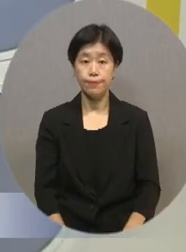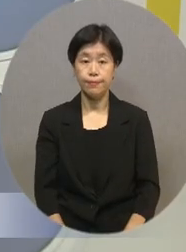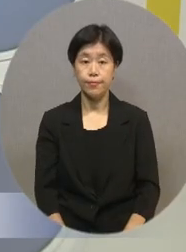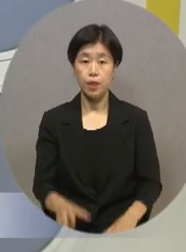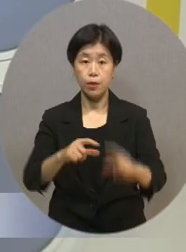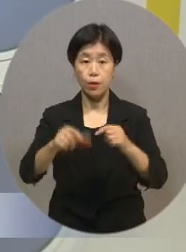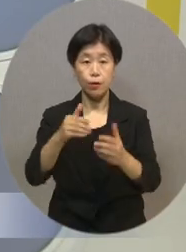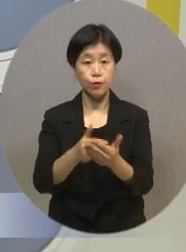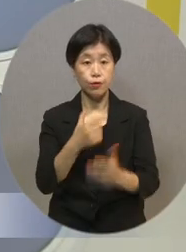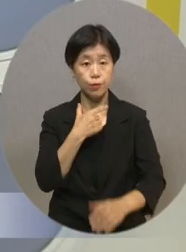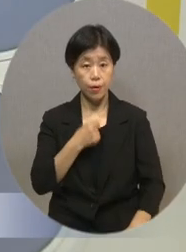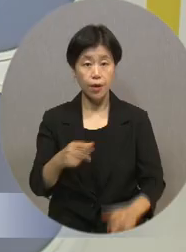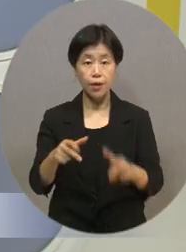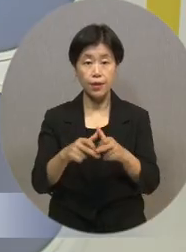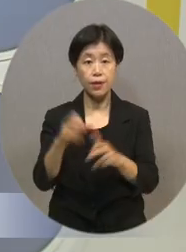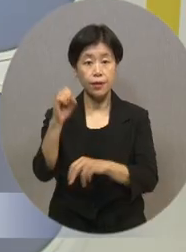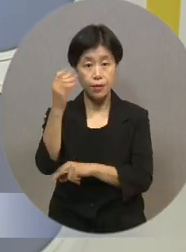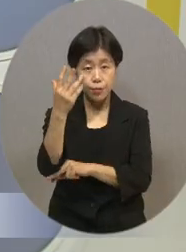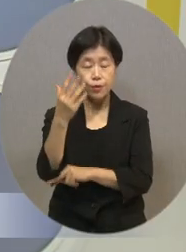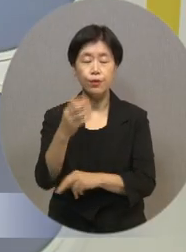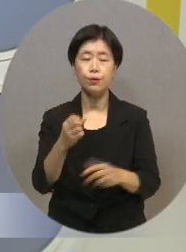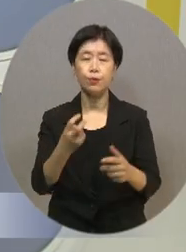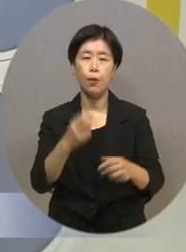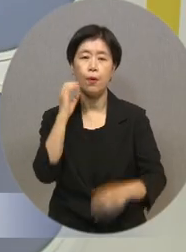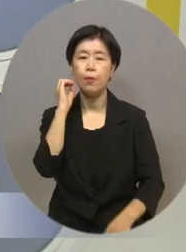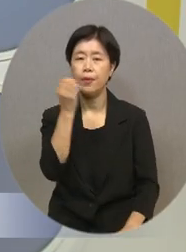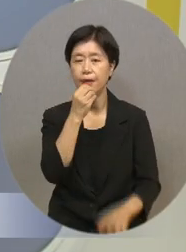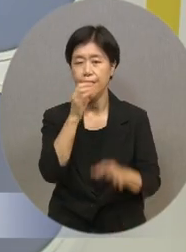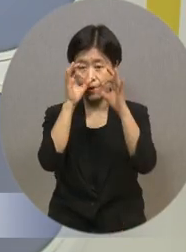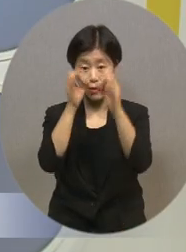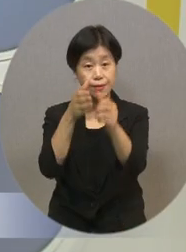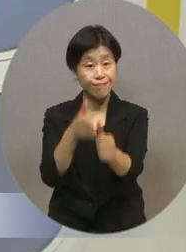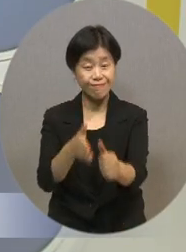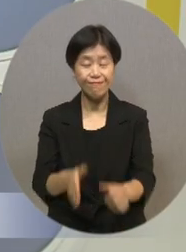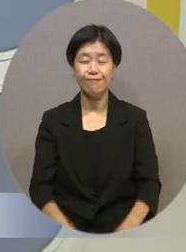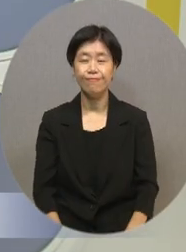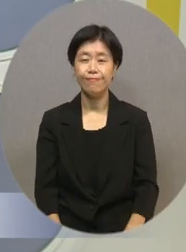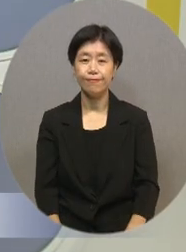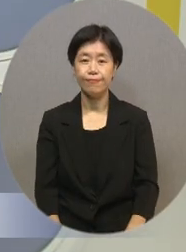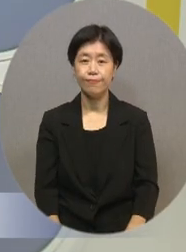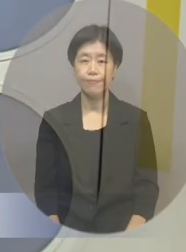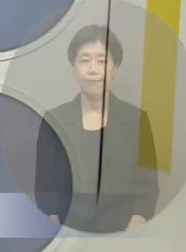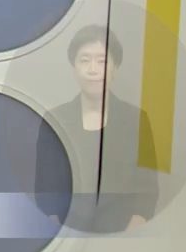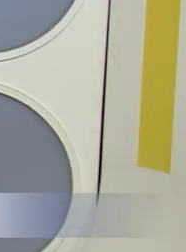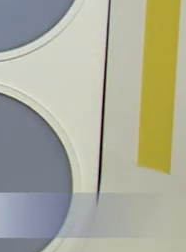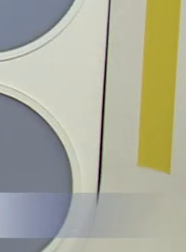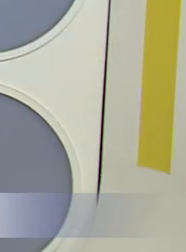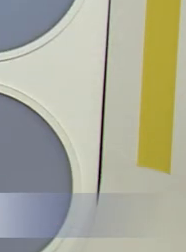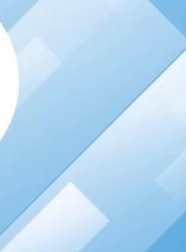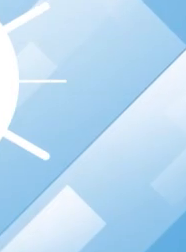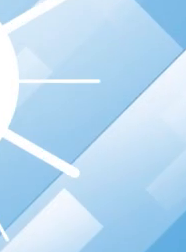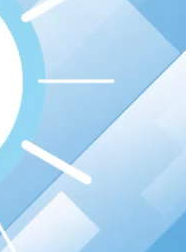더 자세한 뉴스는 장애인 신문과 웰페어 뉴스 홈페이지를 통해 확인할 수 있습니다